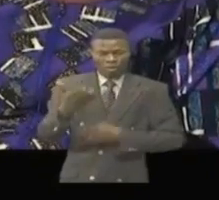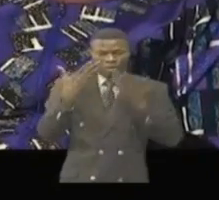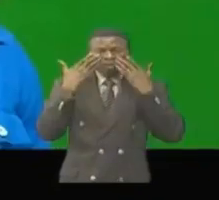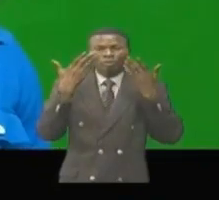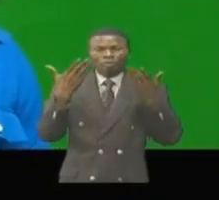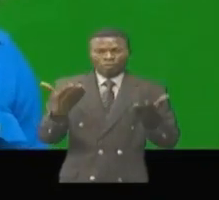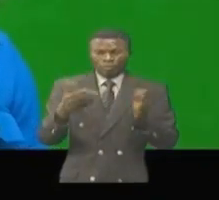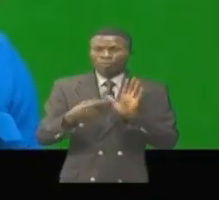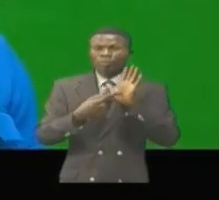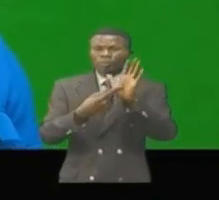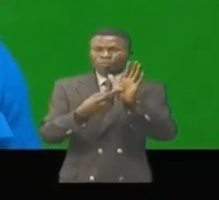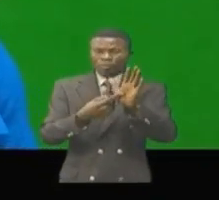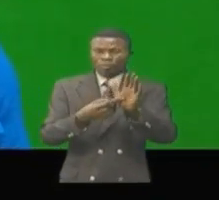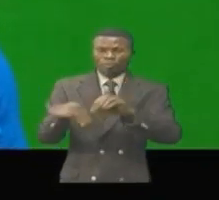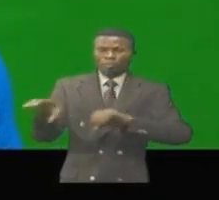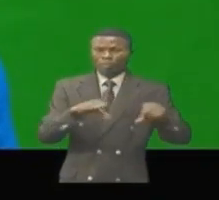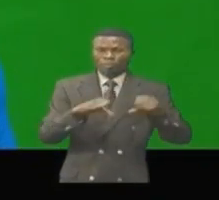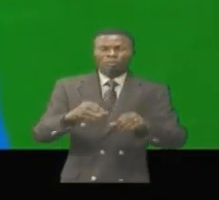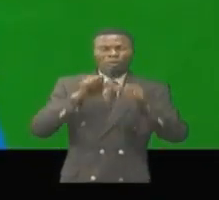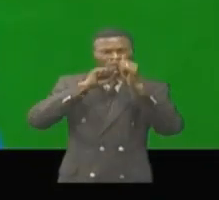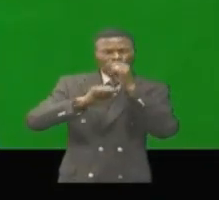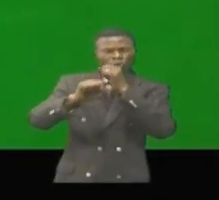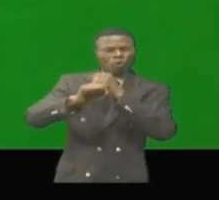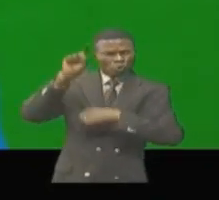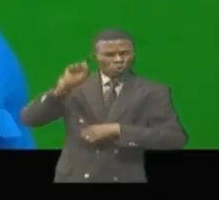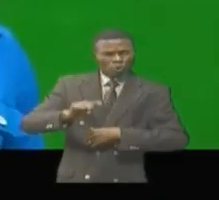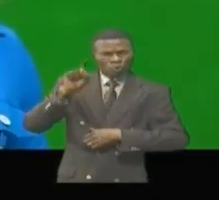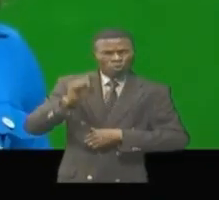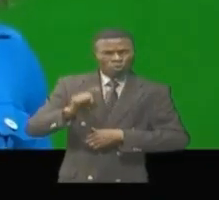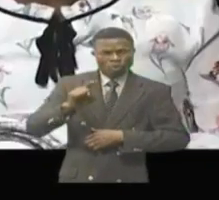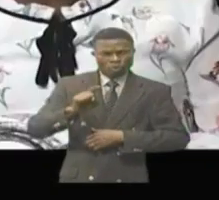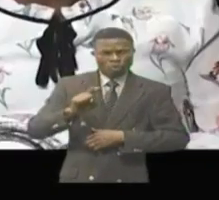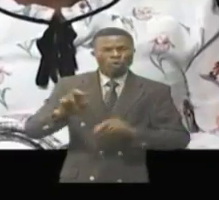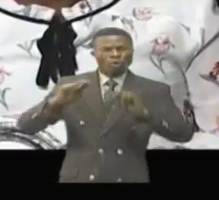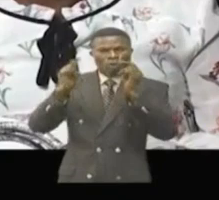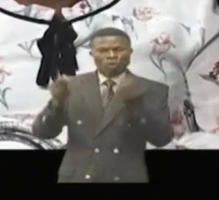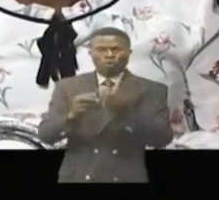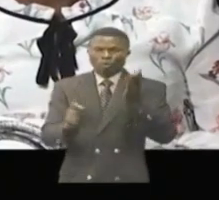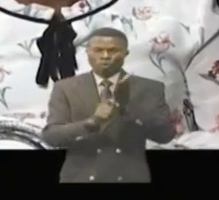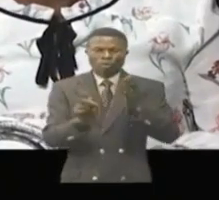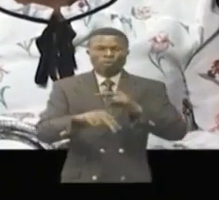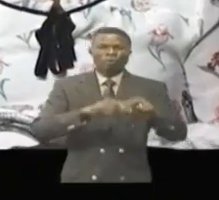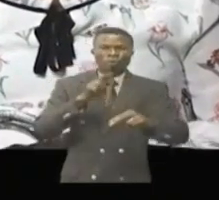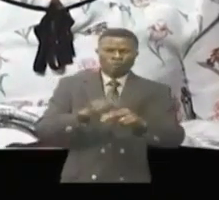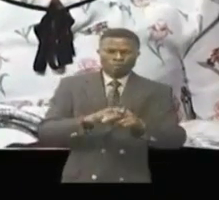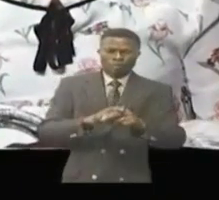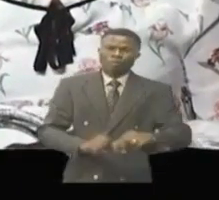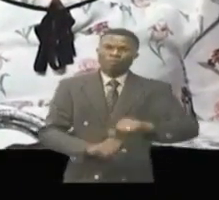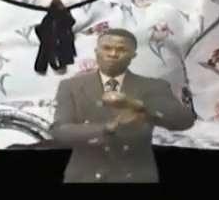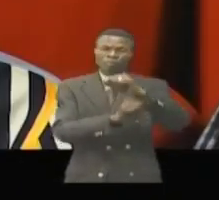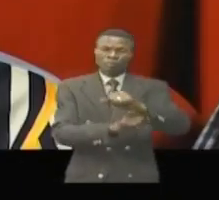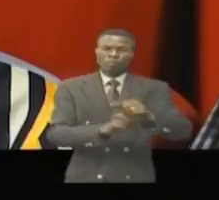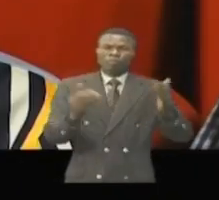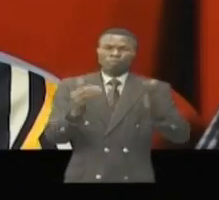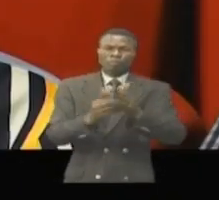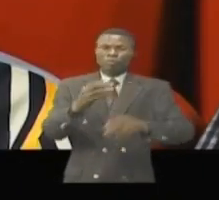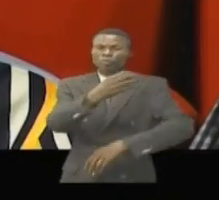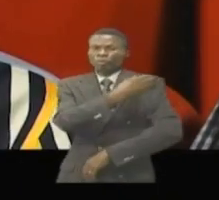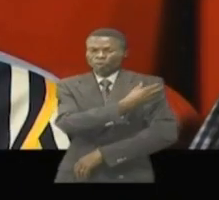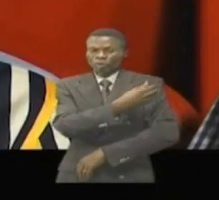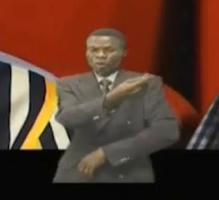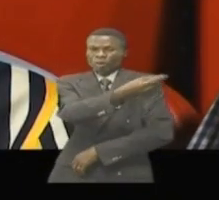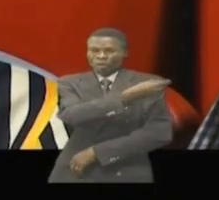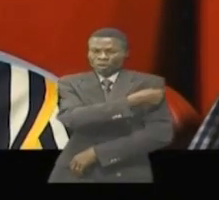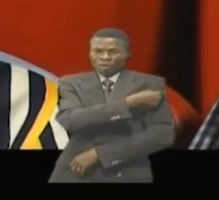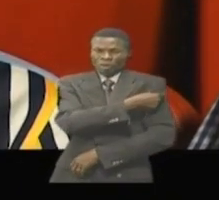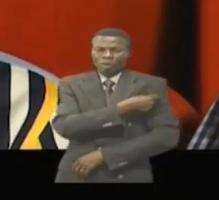qui justifie les actions de sensibilisation de la Coordination technique nationale d'appui à la vaccination